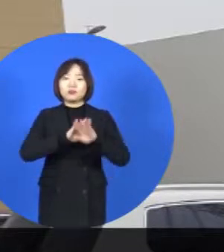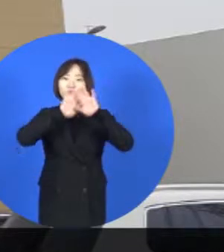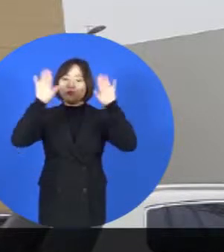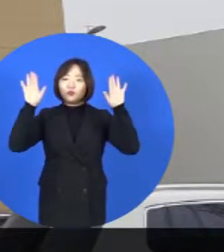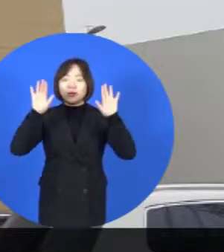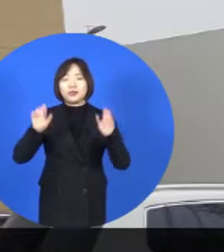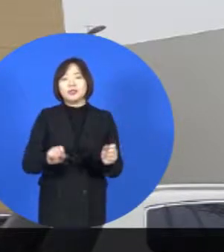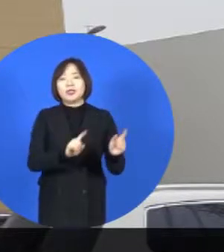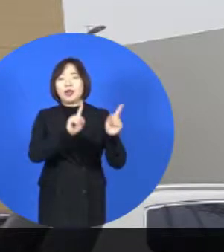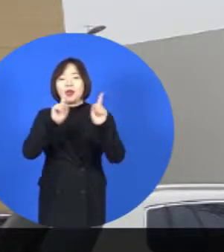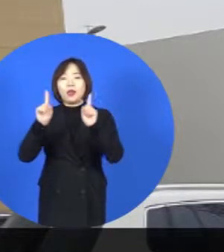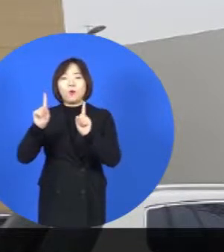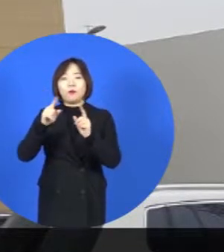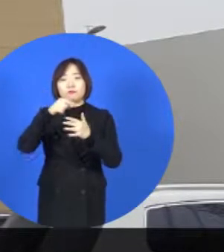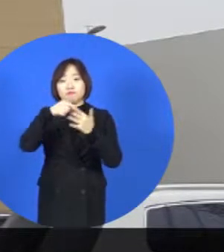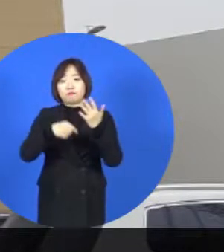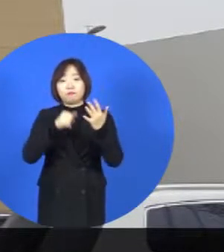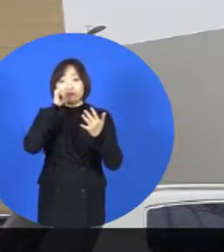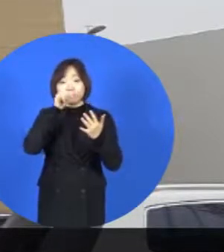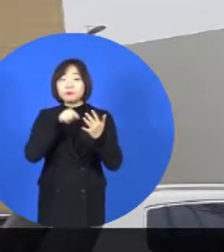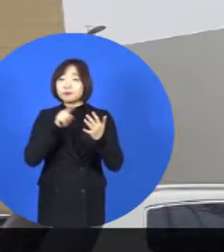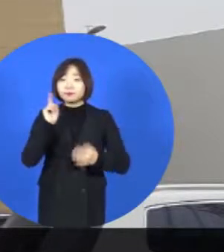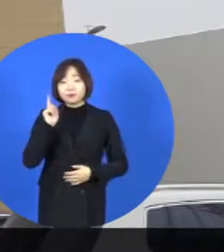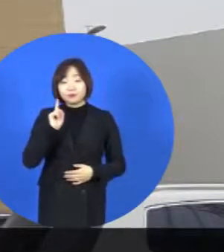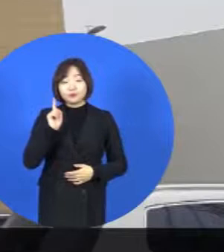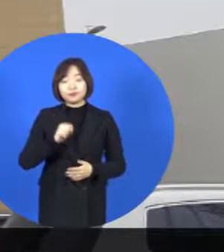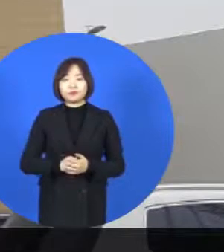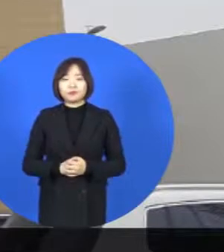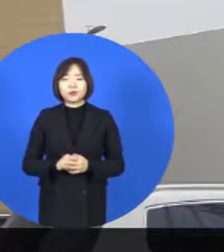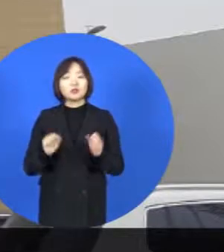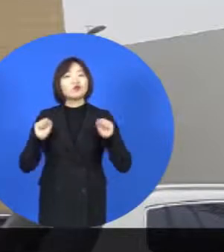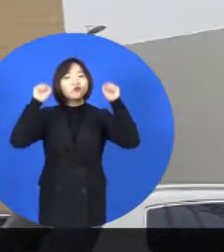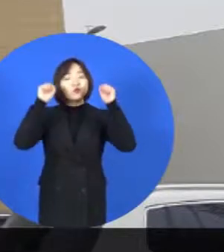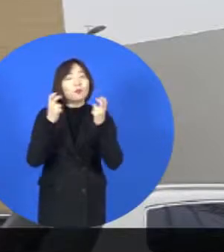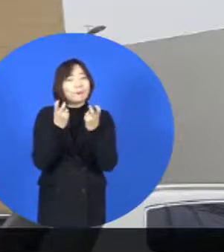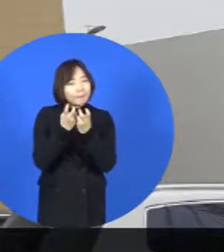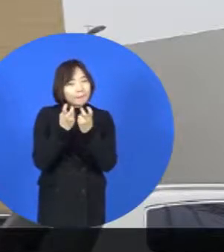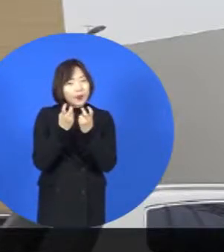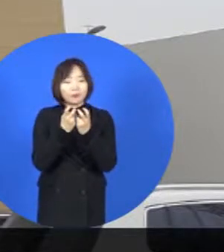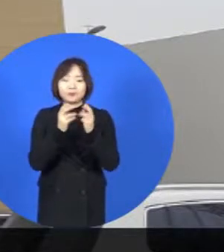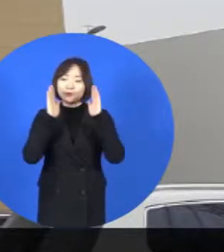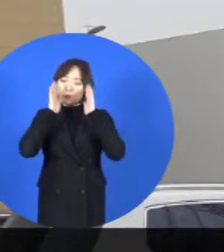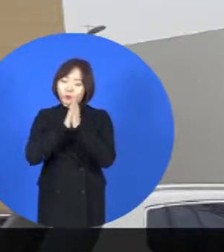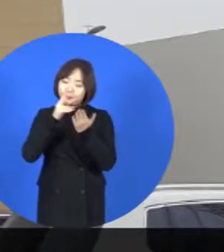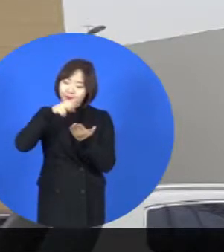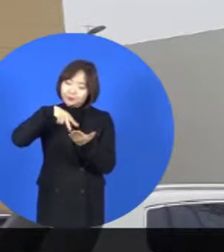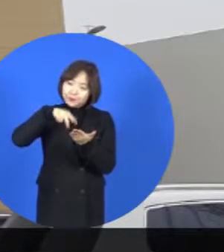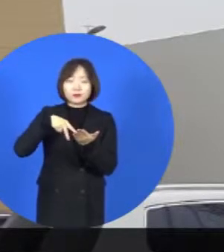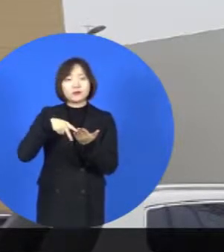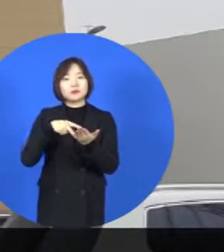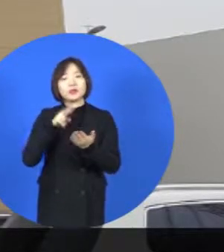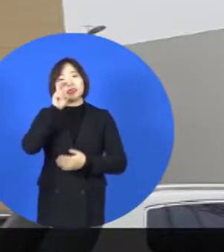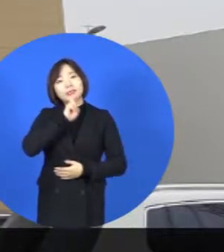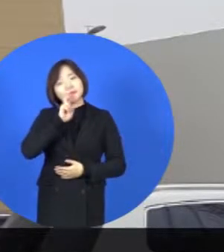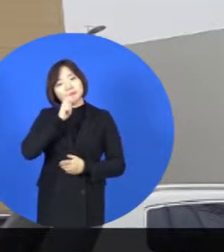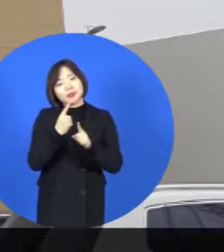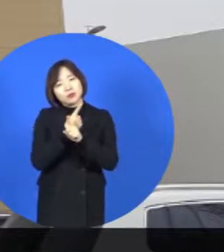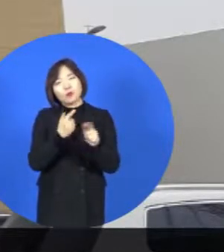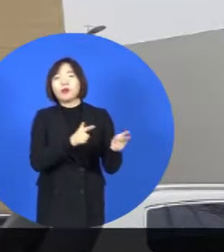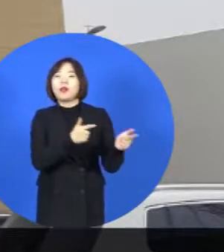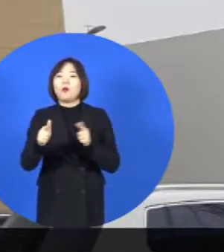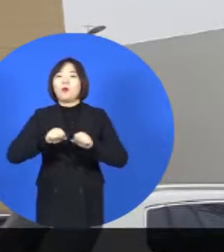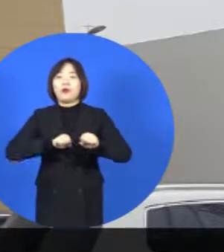프로그램을 운영합니다. 주간 재활 프로그램은 운동요법, 독서치료, 음악요법 등